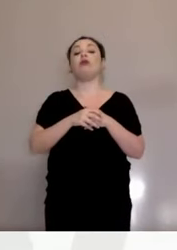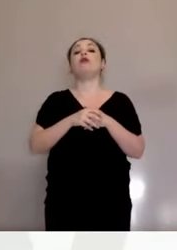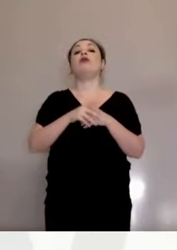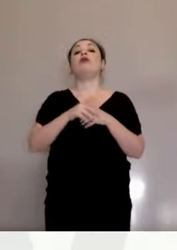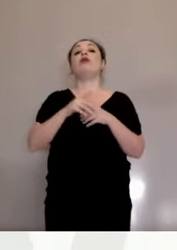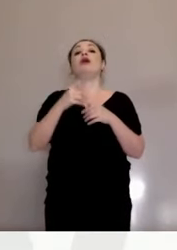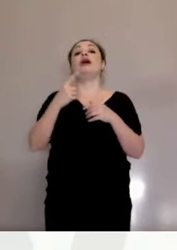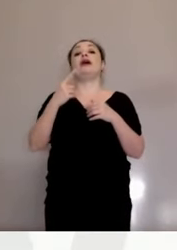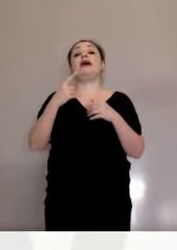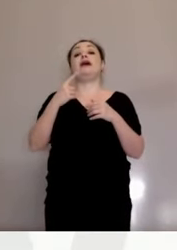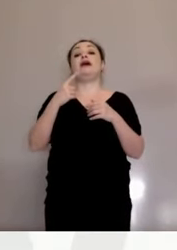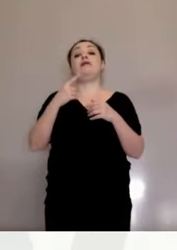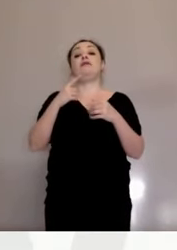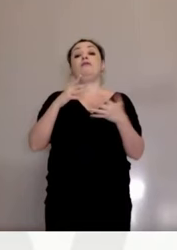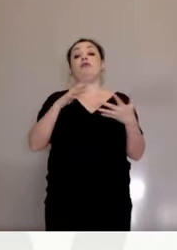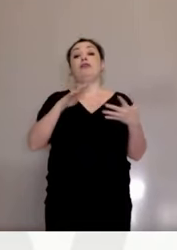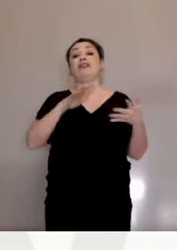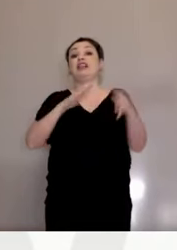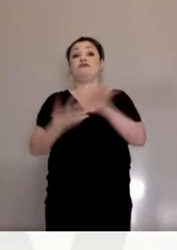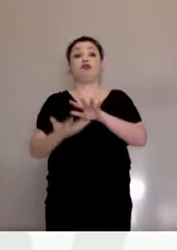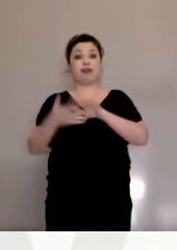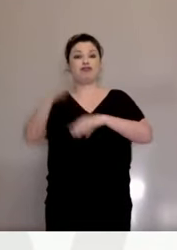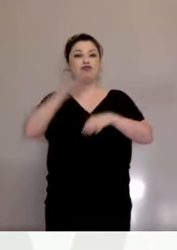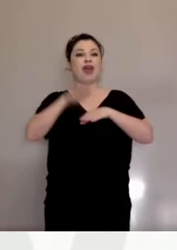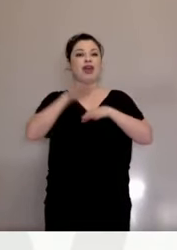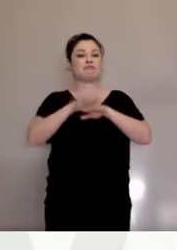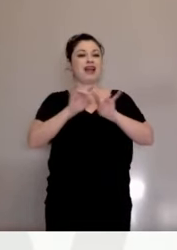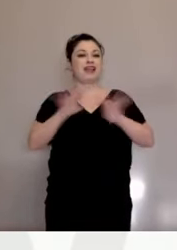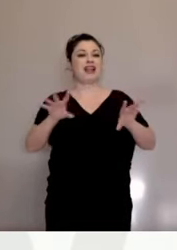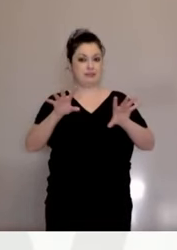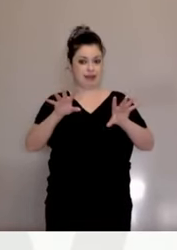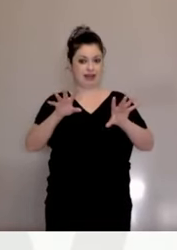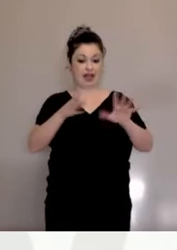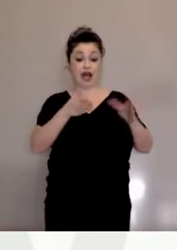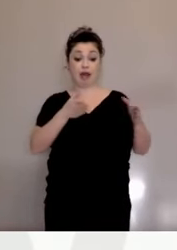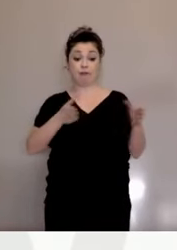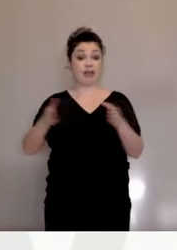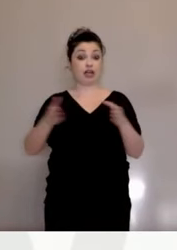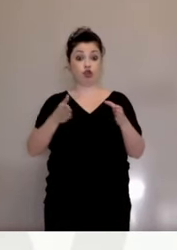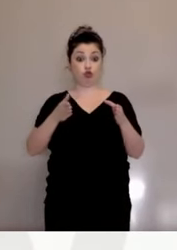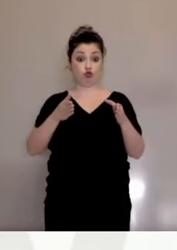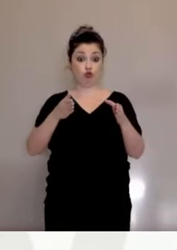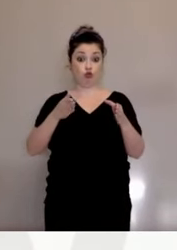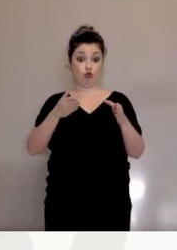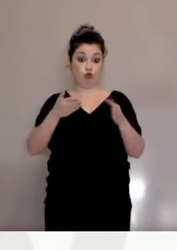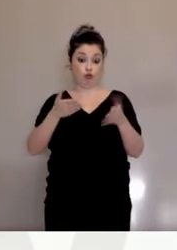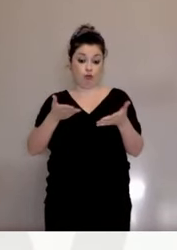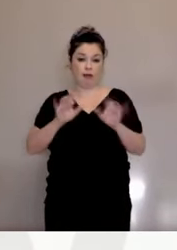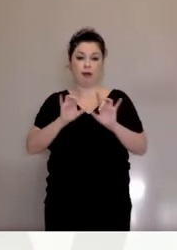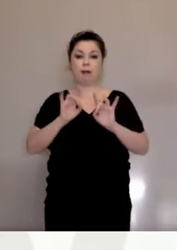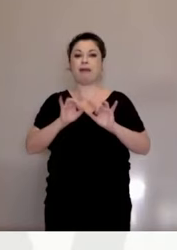della concezione o dell'esperienza della libertà in un'epoca di pandemia.